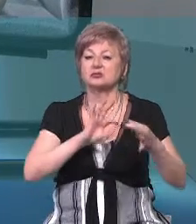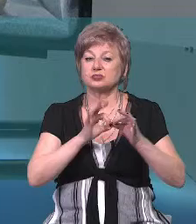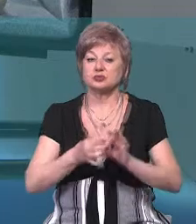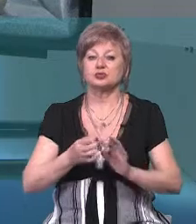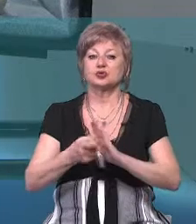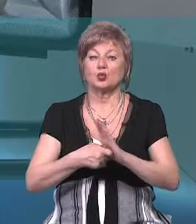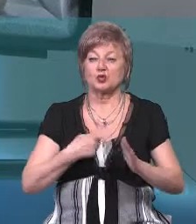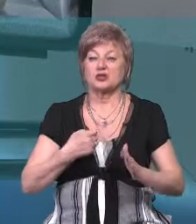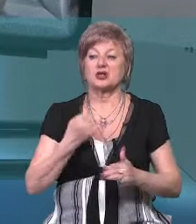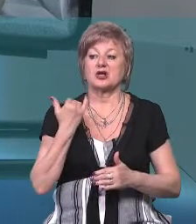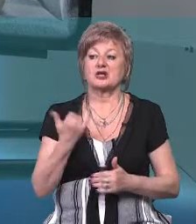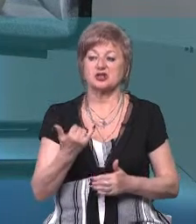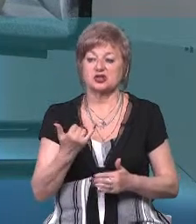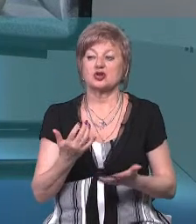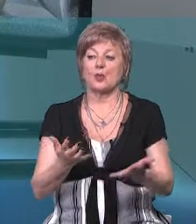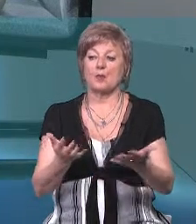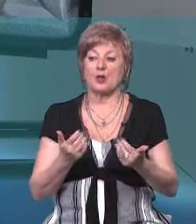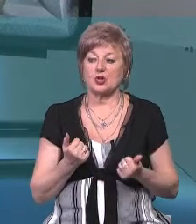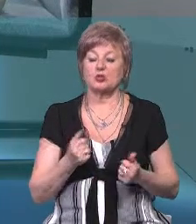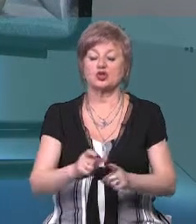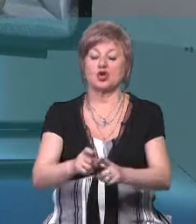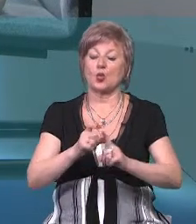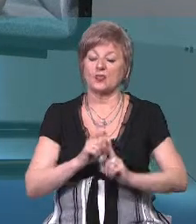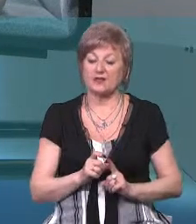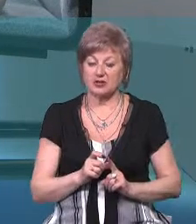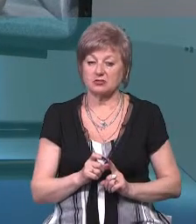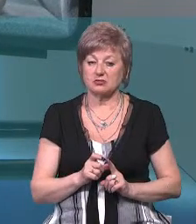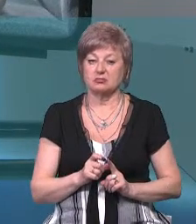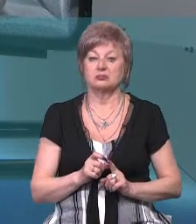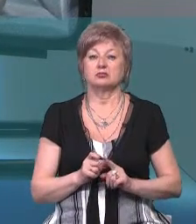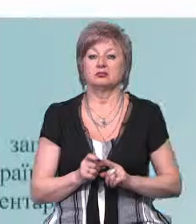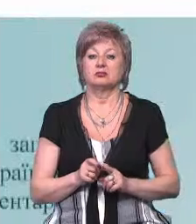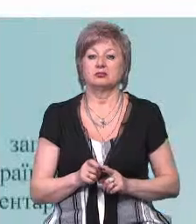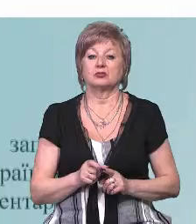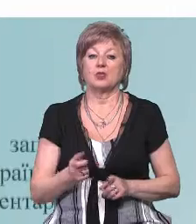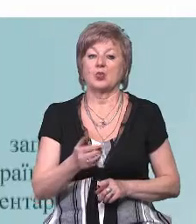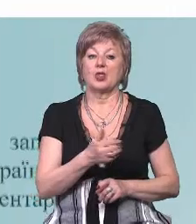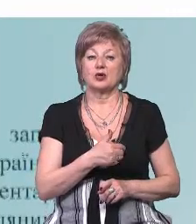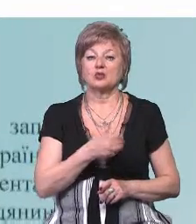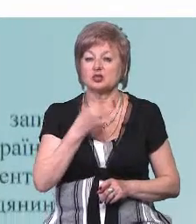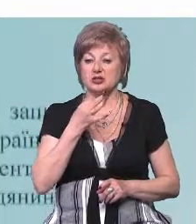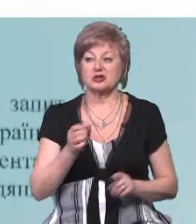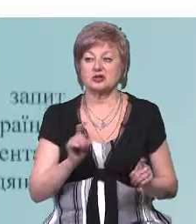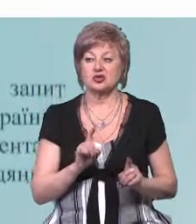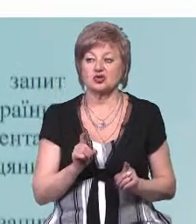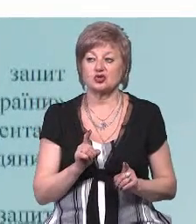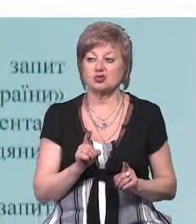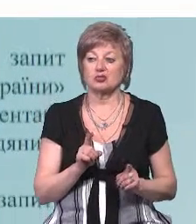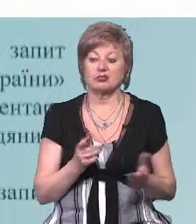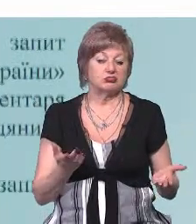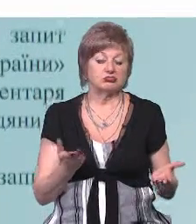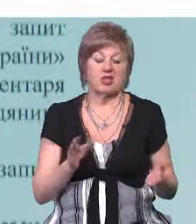Сьогодні буквально перед ефіром отримали відповідь, і Я хочу сказати, що вона майже практично нічим